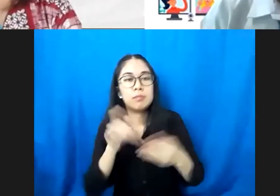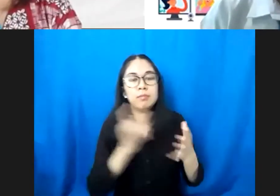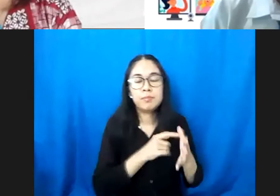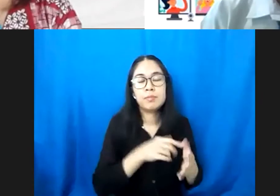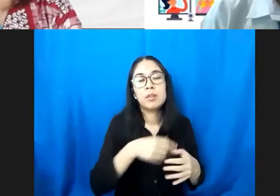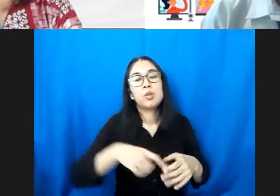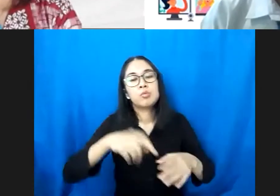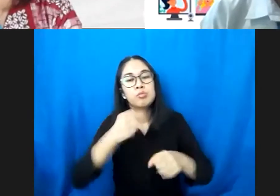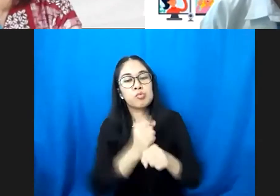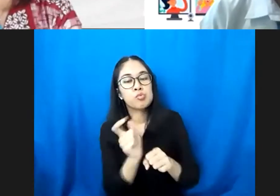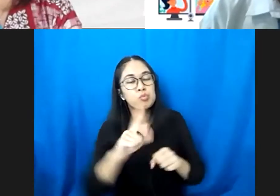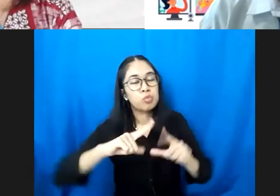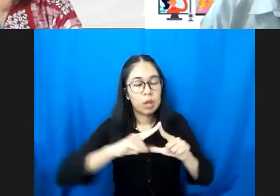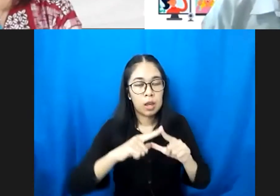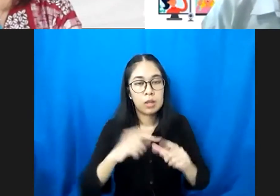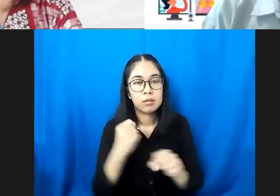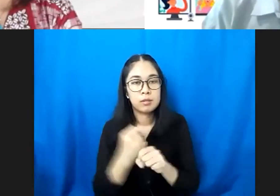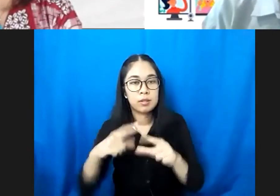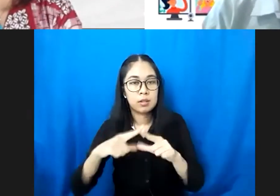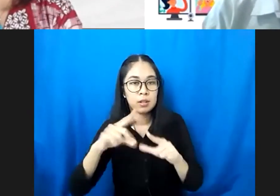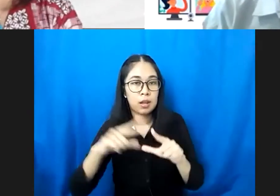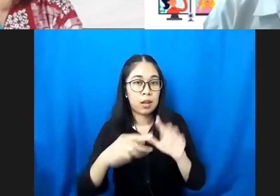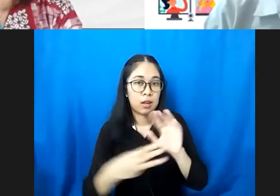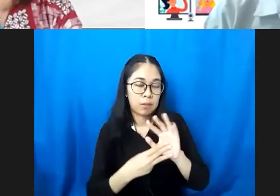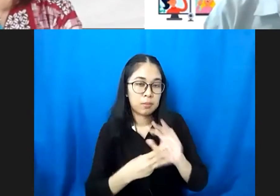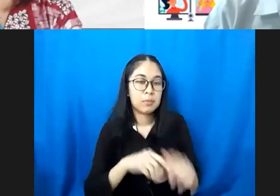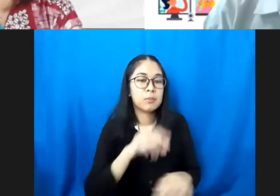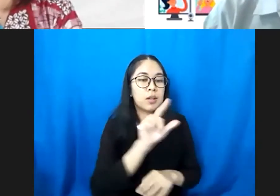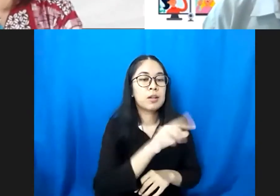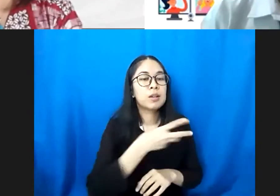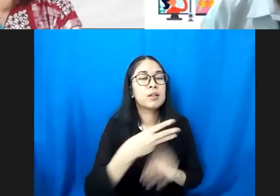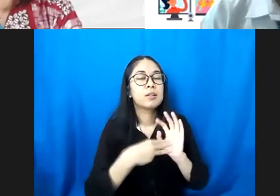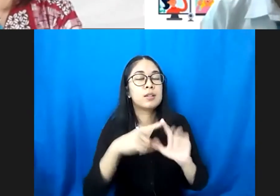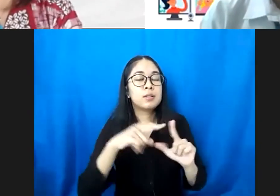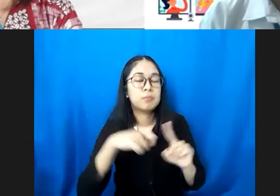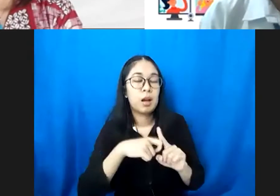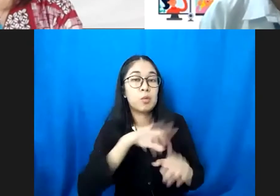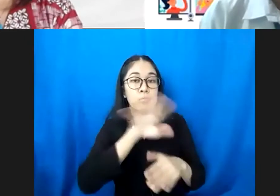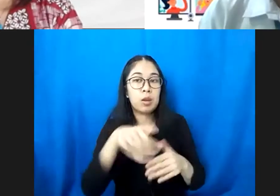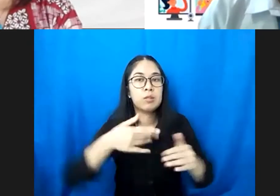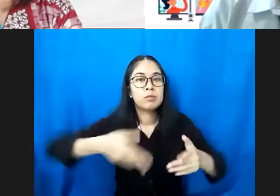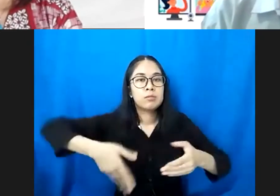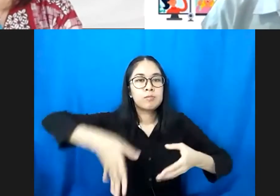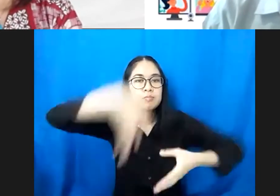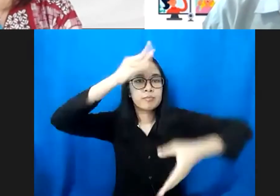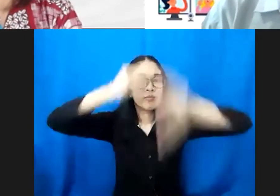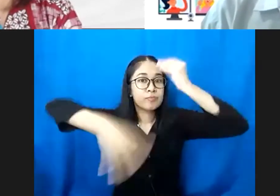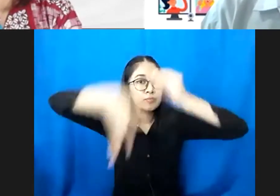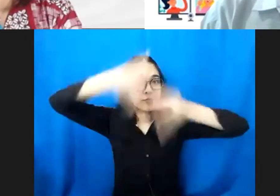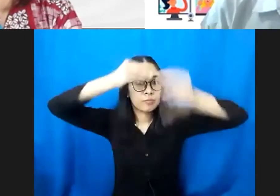Dengan mengikuti pelatihan itu, saya lebih mengerti dan paham mengenai pelatihan tersebut.